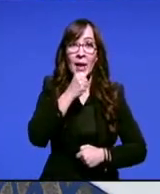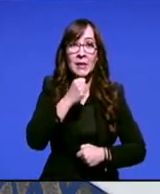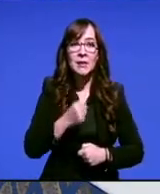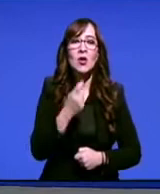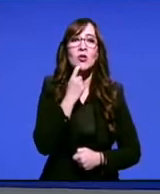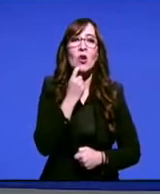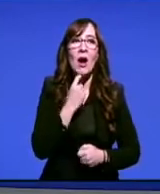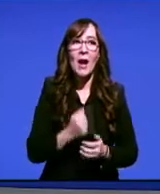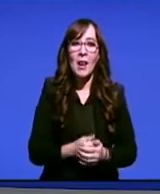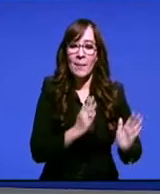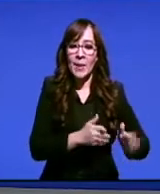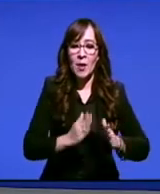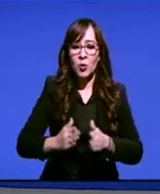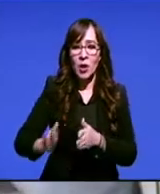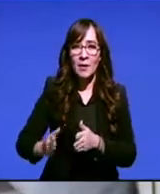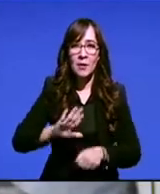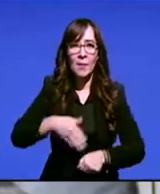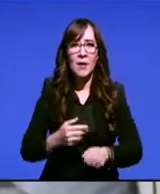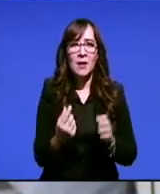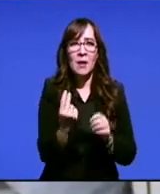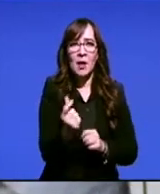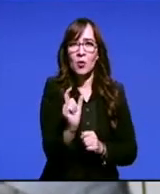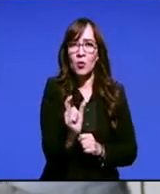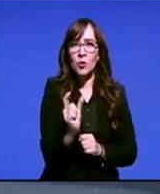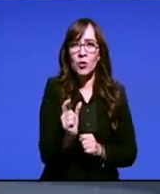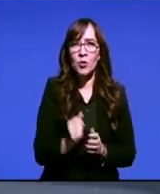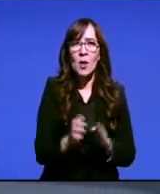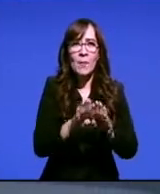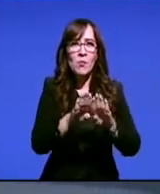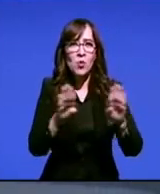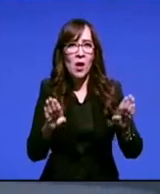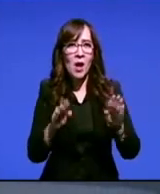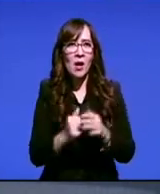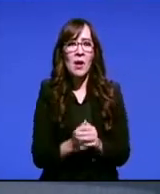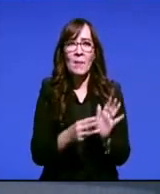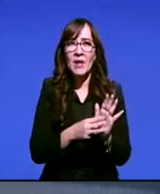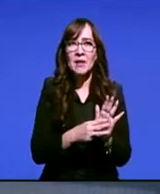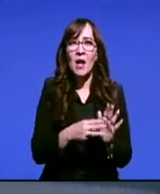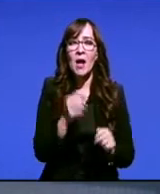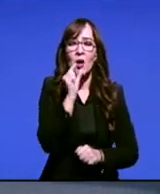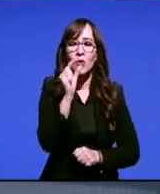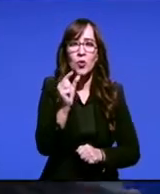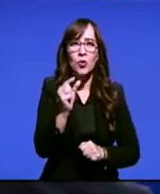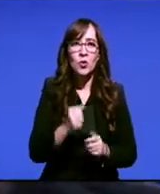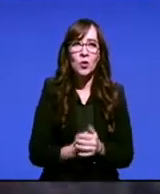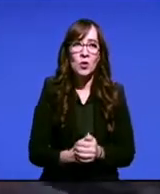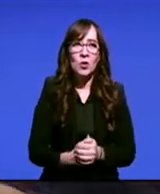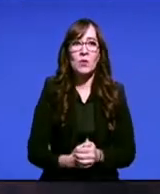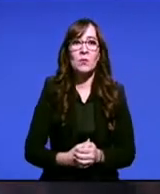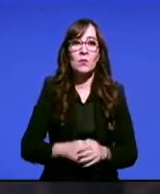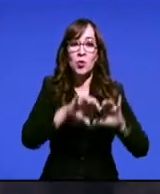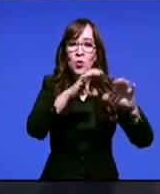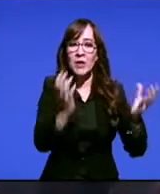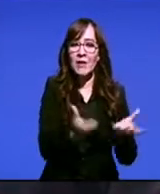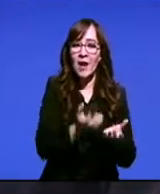administratif. Namun RUU itu juga sekaligus membuka pintu bagi pemerintah untuk ikut mengatur dunia jurnalistik melalui peraturan pemerintah